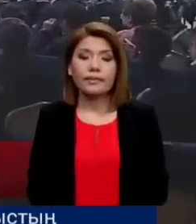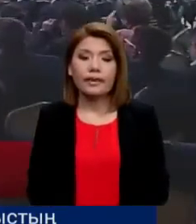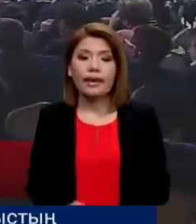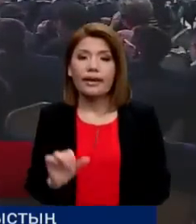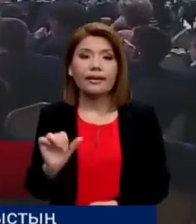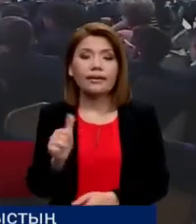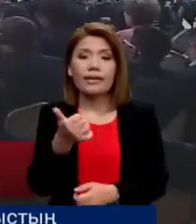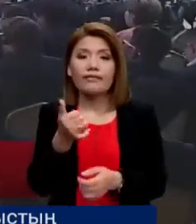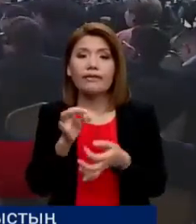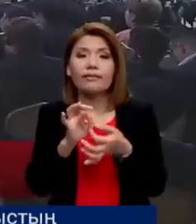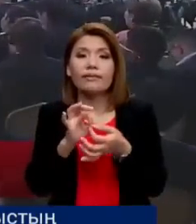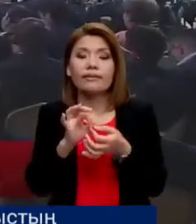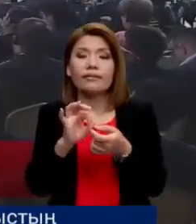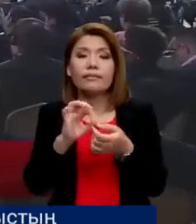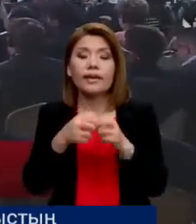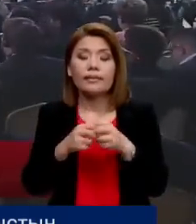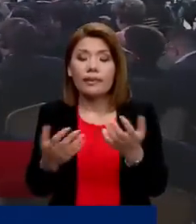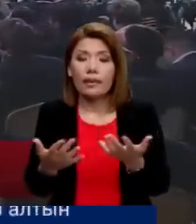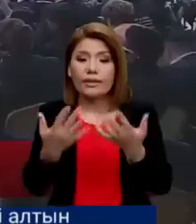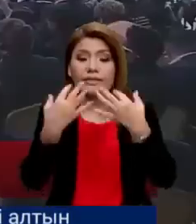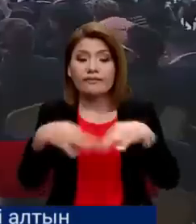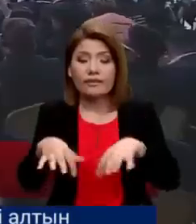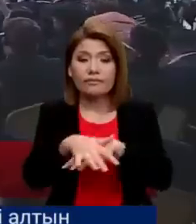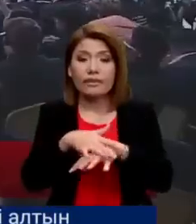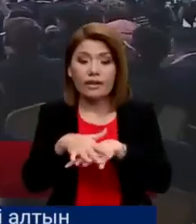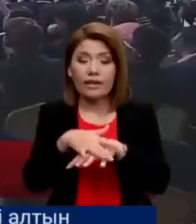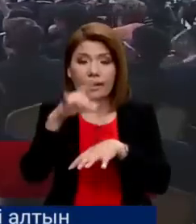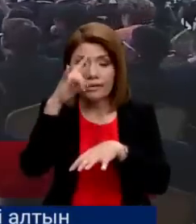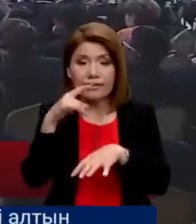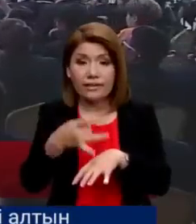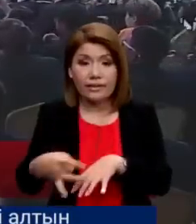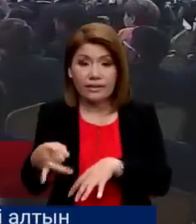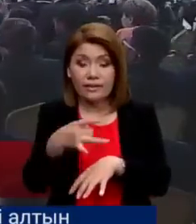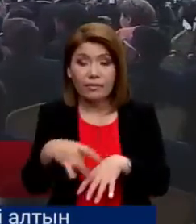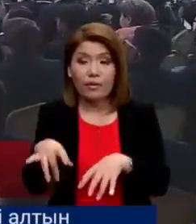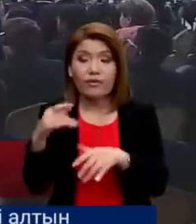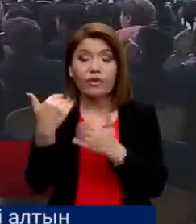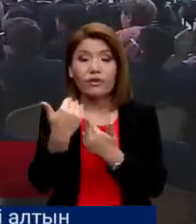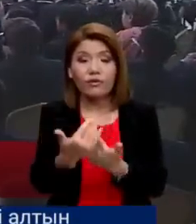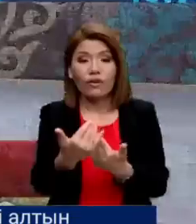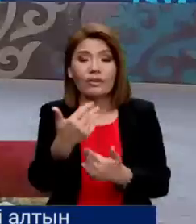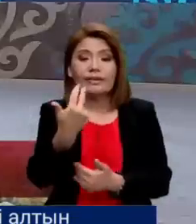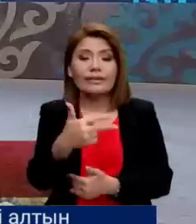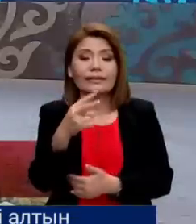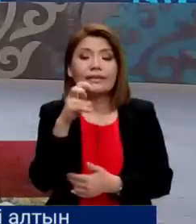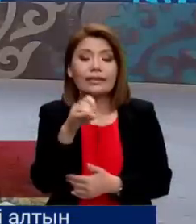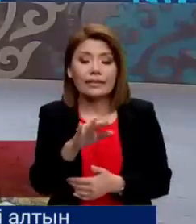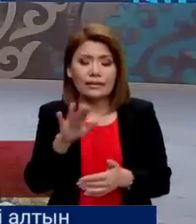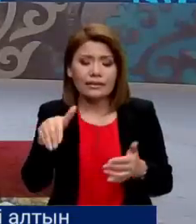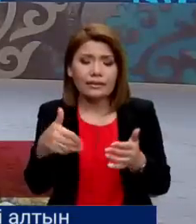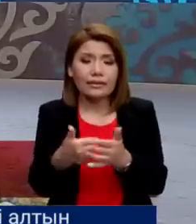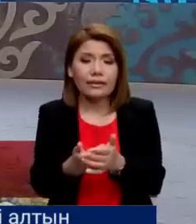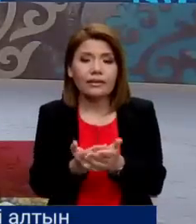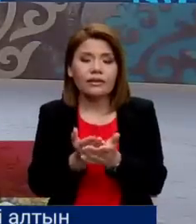Ең басты мәселе, біз тәуелсіз еліміз Қазақстан Республикасы атынан 30 жыл ішінде